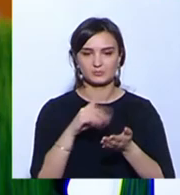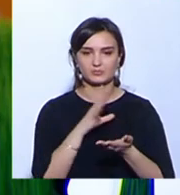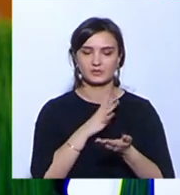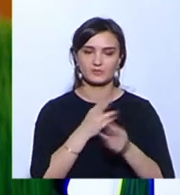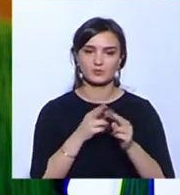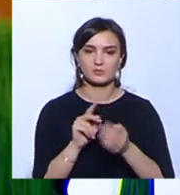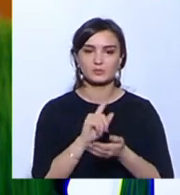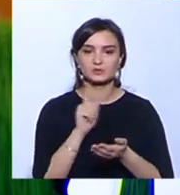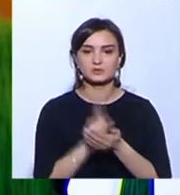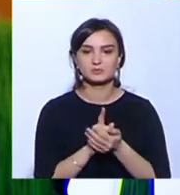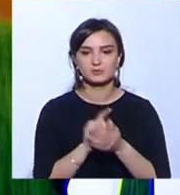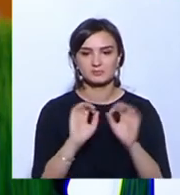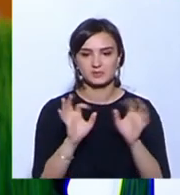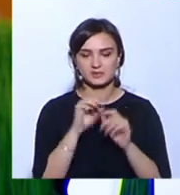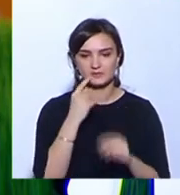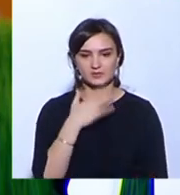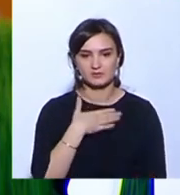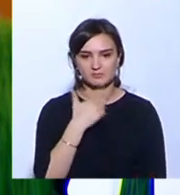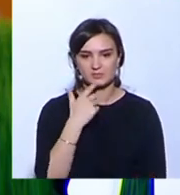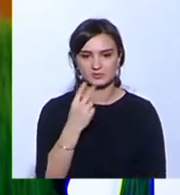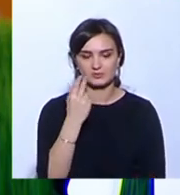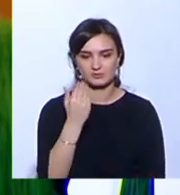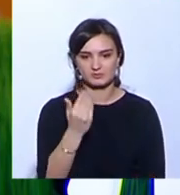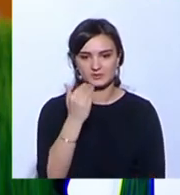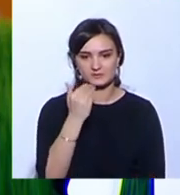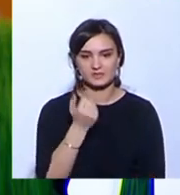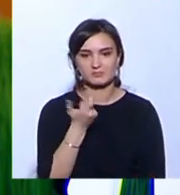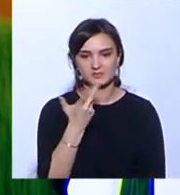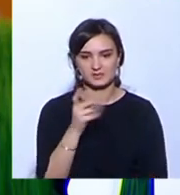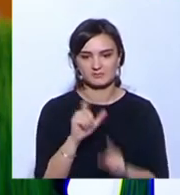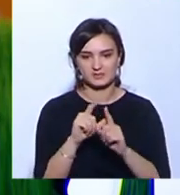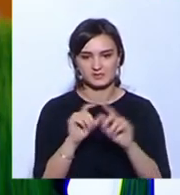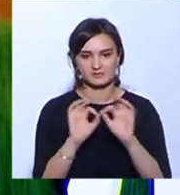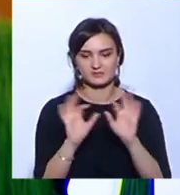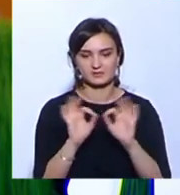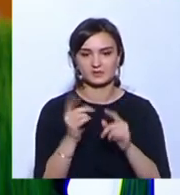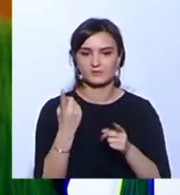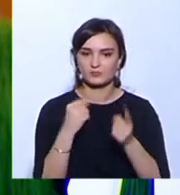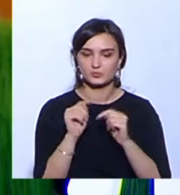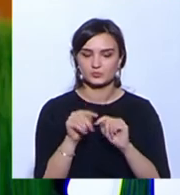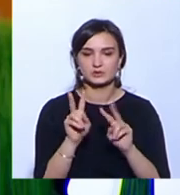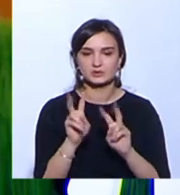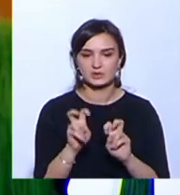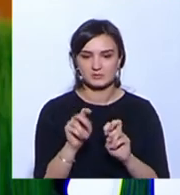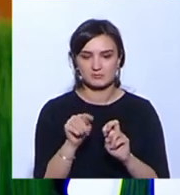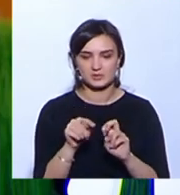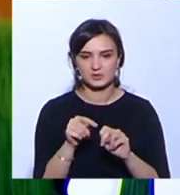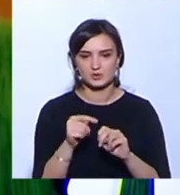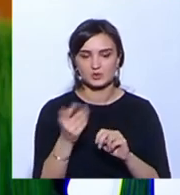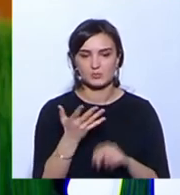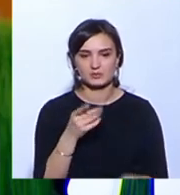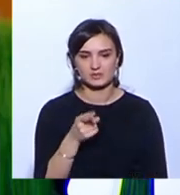რომ აუცილებლად მეთქვა ჩემი მაყურებლისათვის რამდენიმე სიტყვა. დაუბრუნდეთ